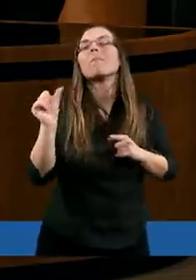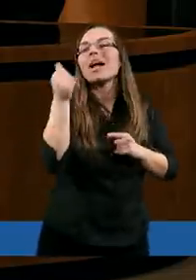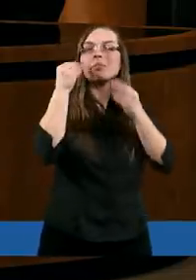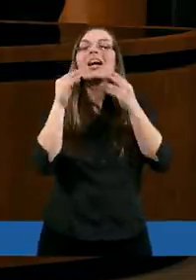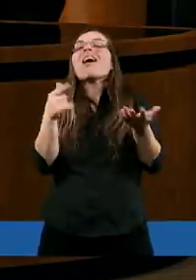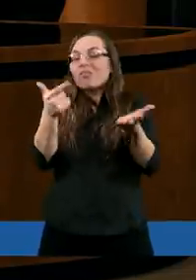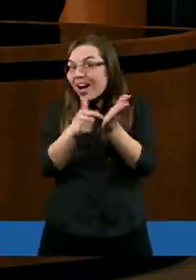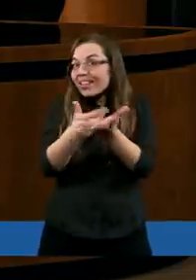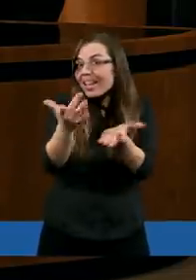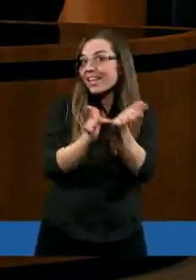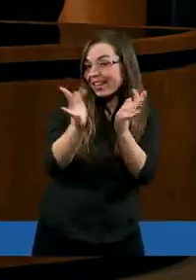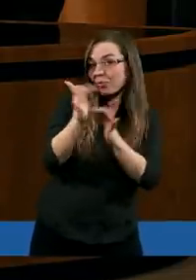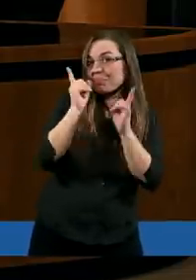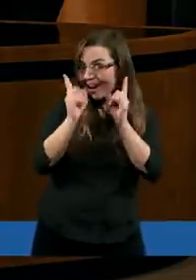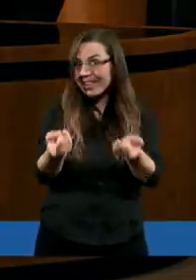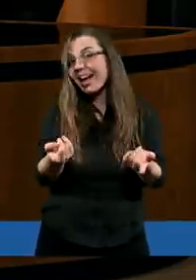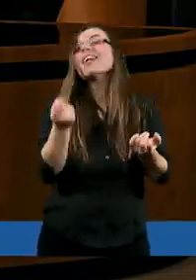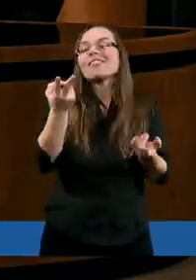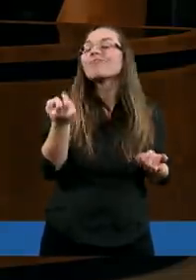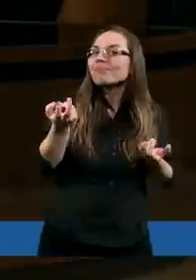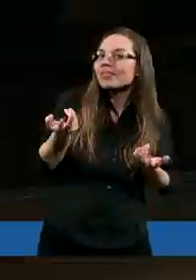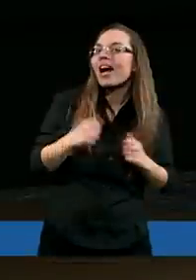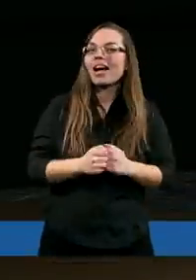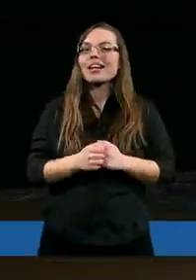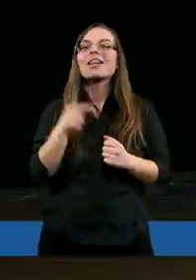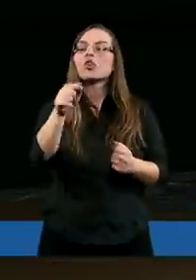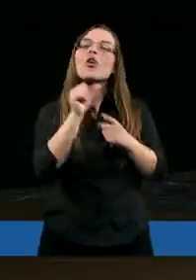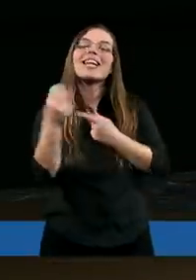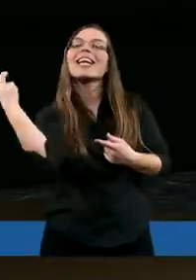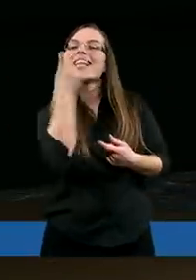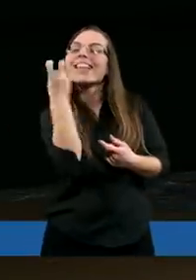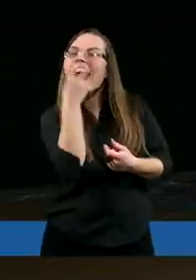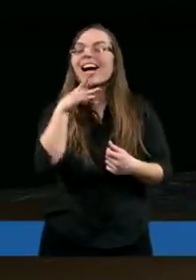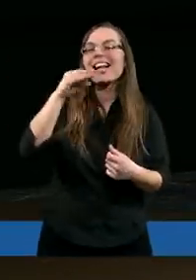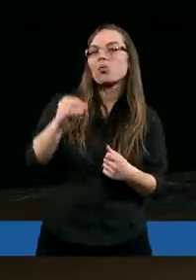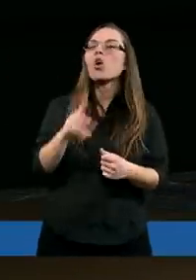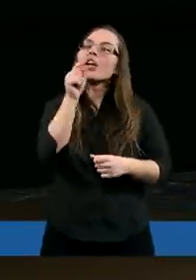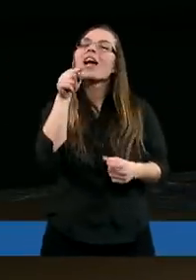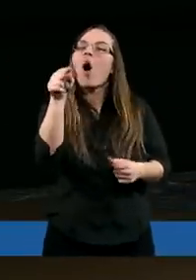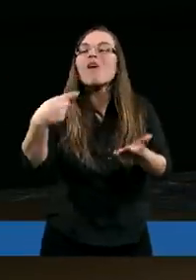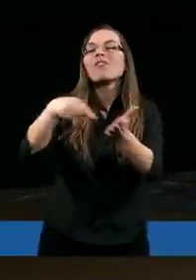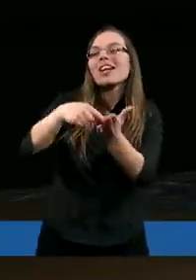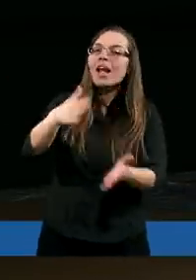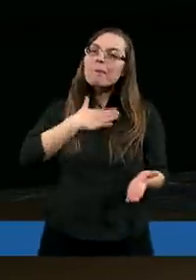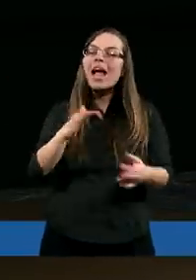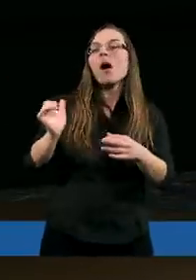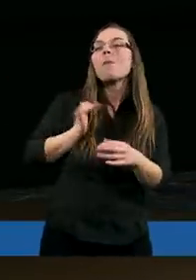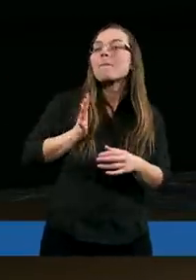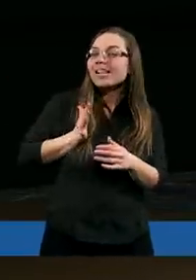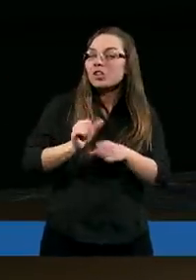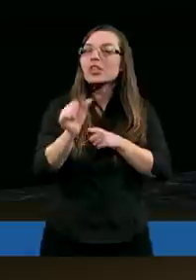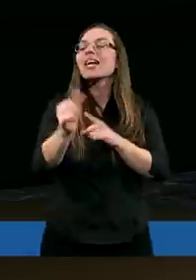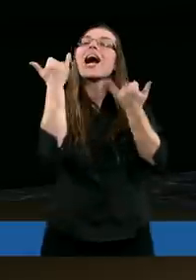Jezus Chrystus, prawda? No tak. I co jest interesujące, że On miał być